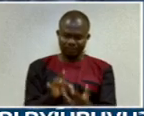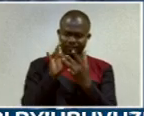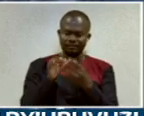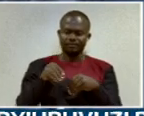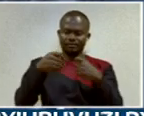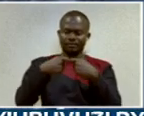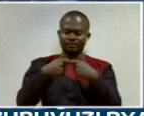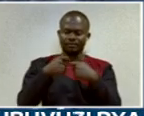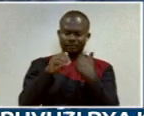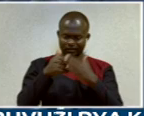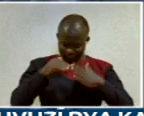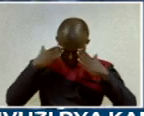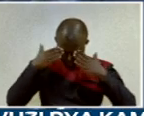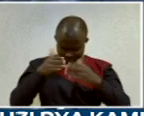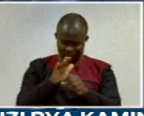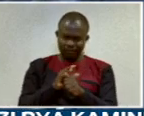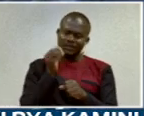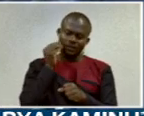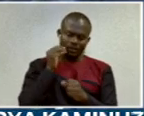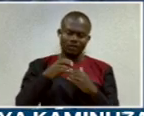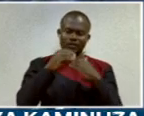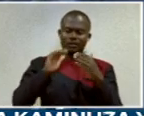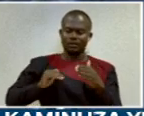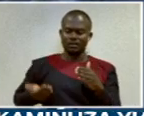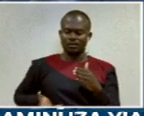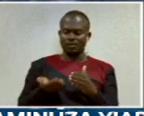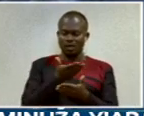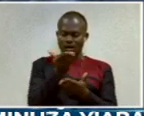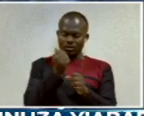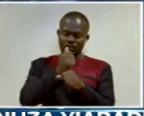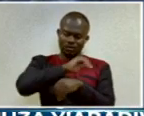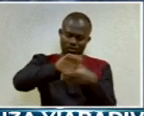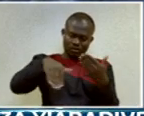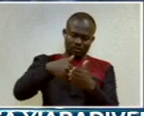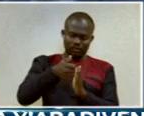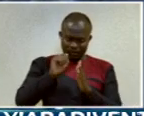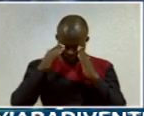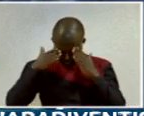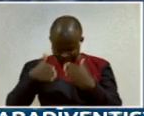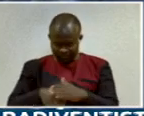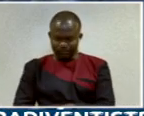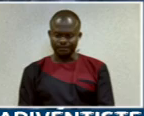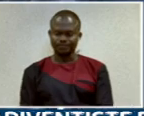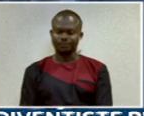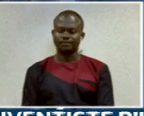amashanyarazi twibanda cyane cyane ku ngo ziyobowe n'abagore. Aho dukora hose nizo dushyira imbere.